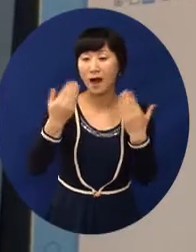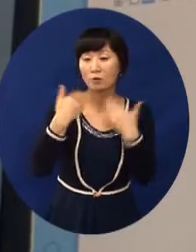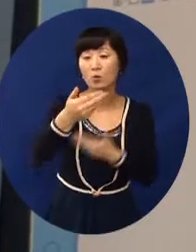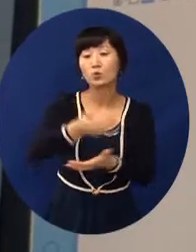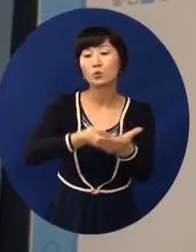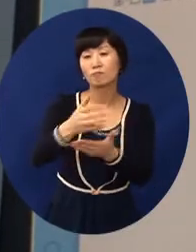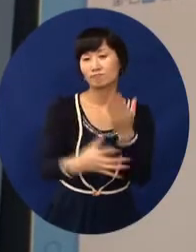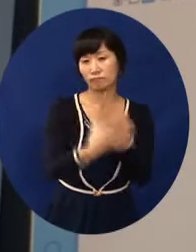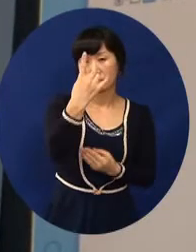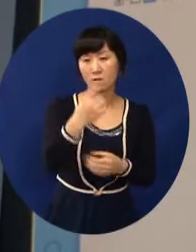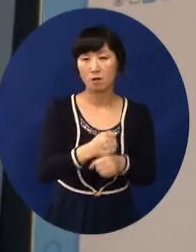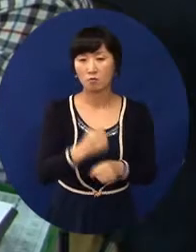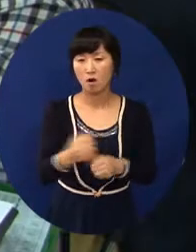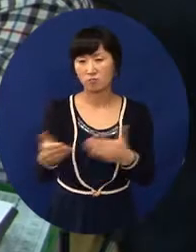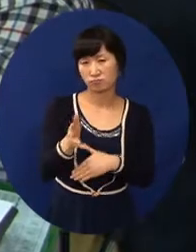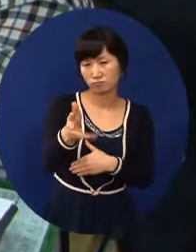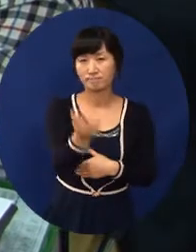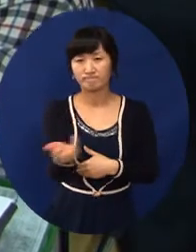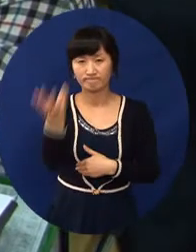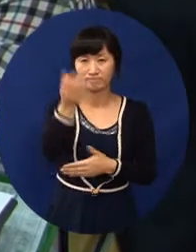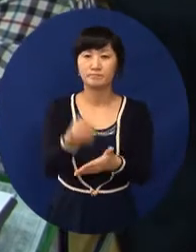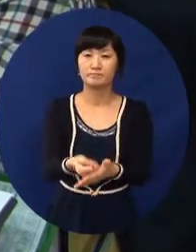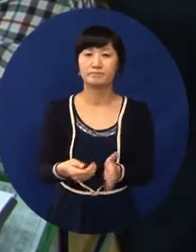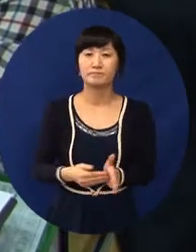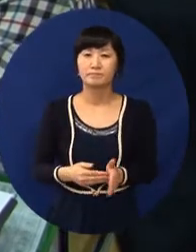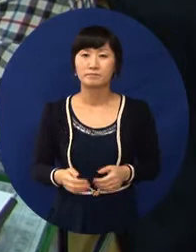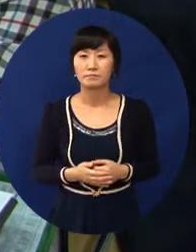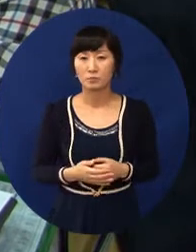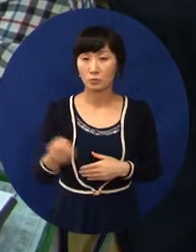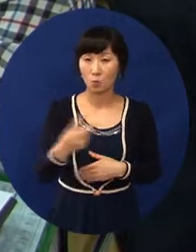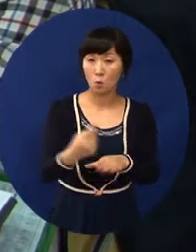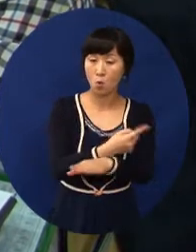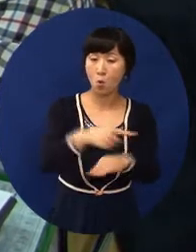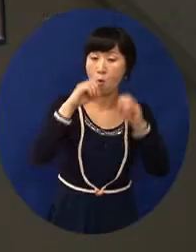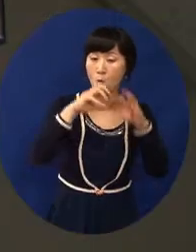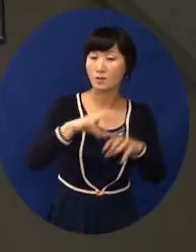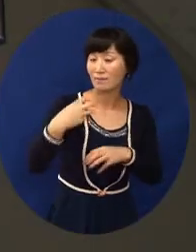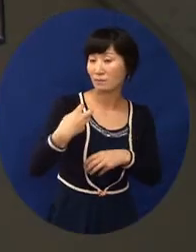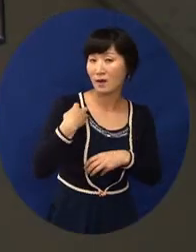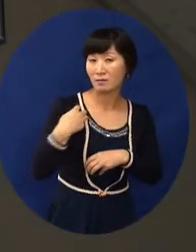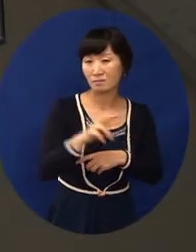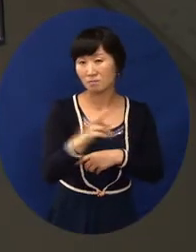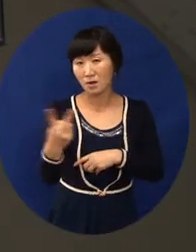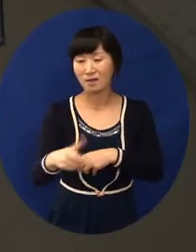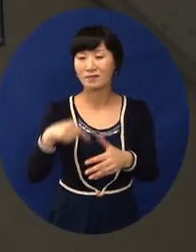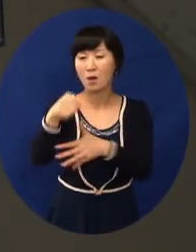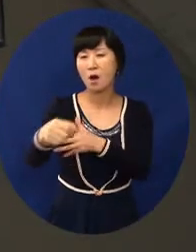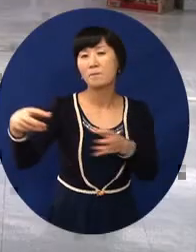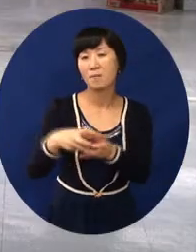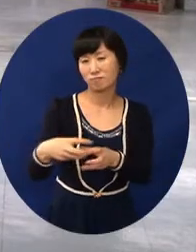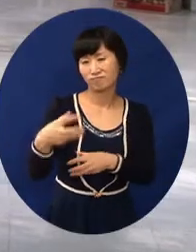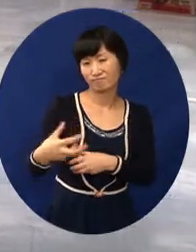창구를 일원화하고 업무의 전문성을 높이기로 했습니다. 이 밖에 홍보 담당관이 대외 협력